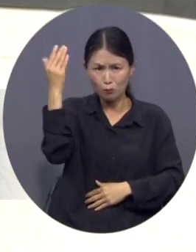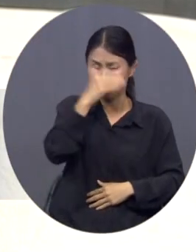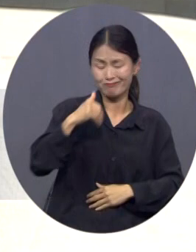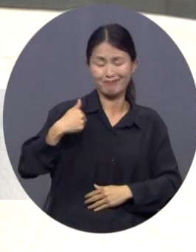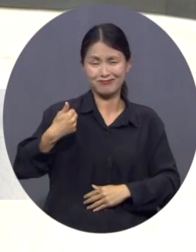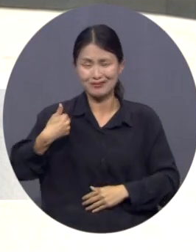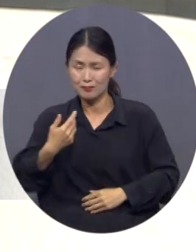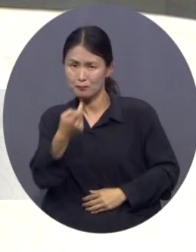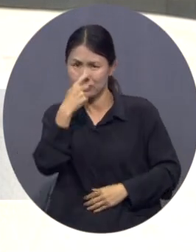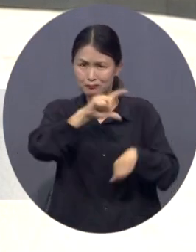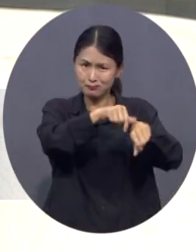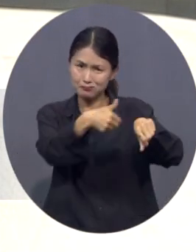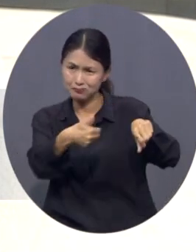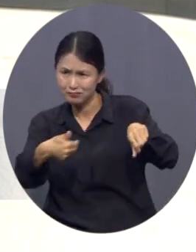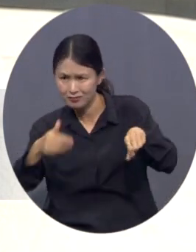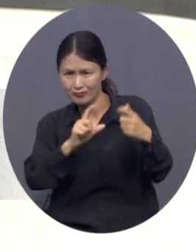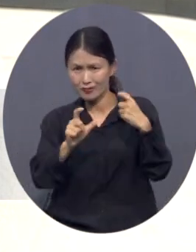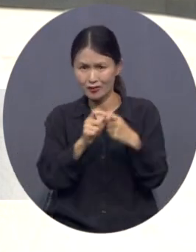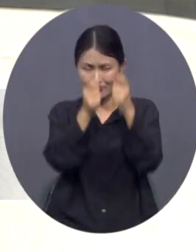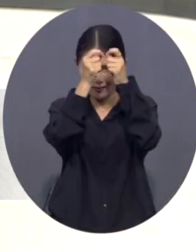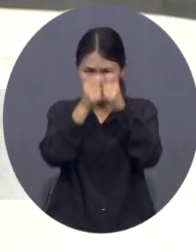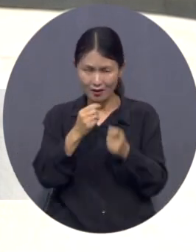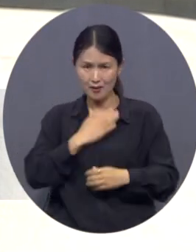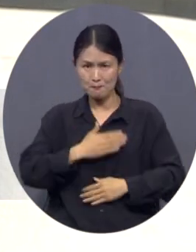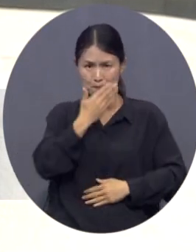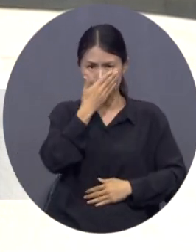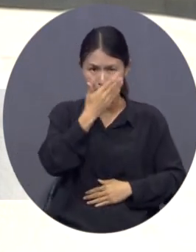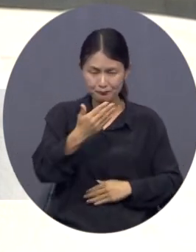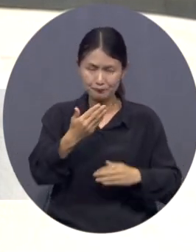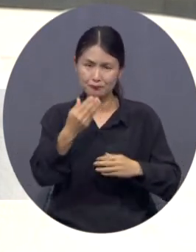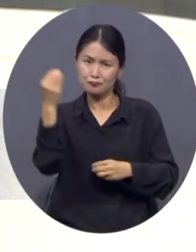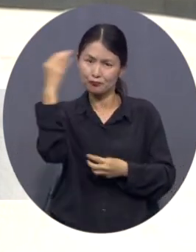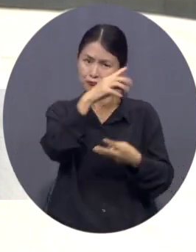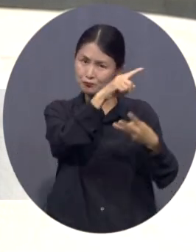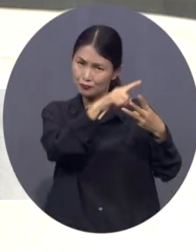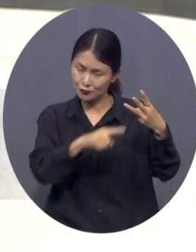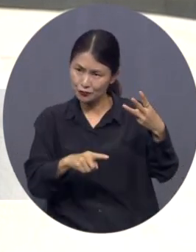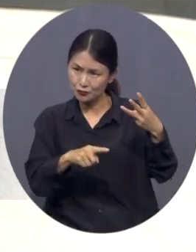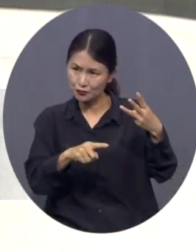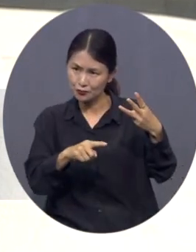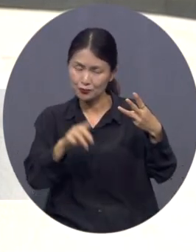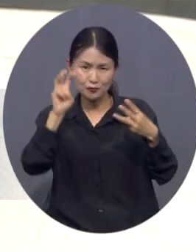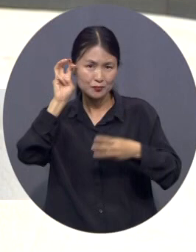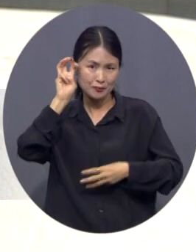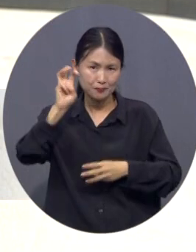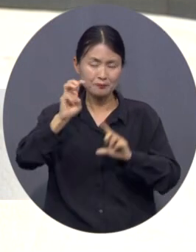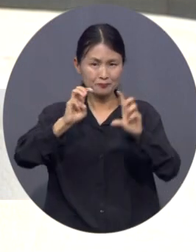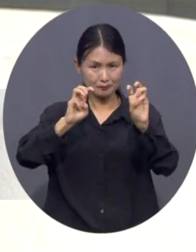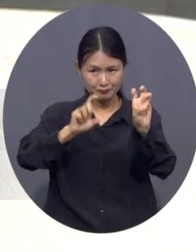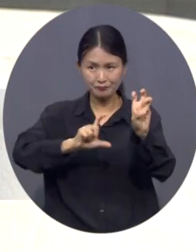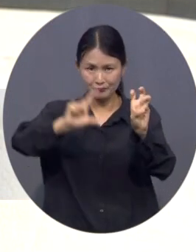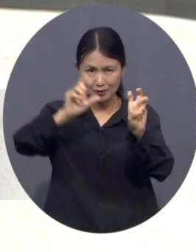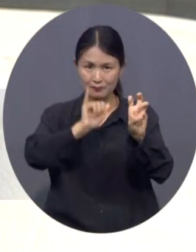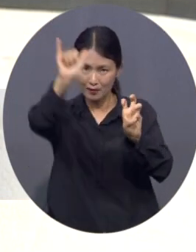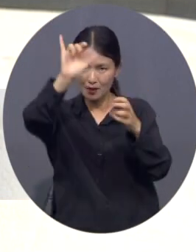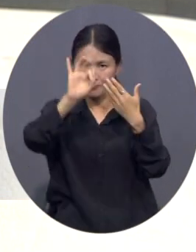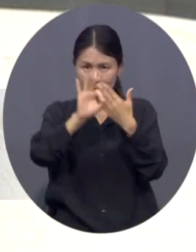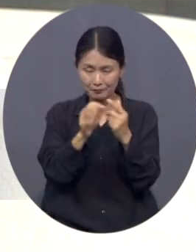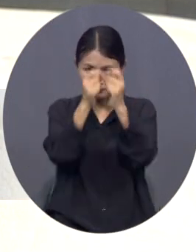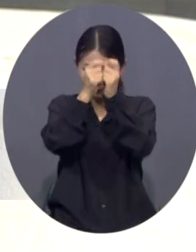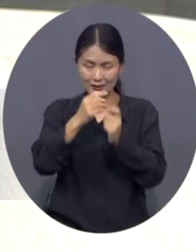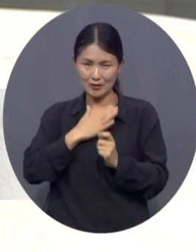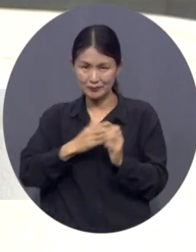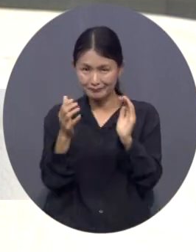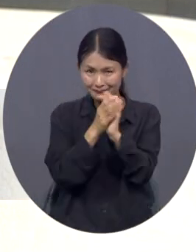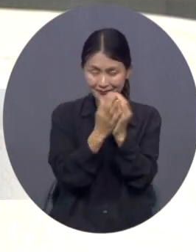몰랐는데 배우면서 자세히 더 알게 되었고 광주 30일 날 가면 그날에는 더 자세히 알고 친구들이랑도